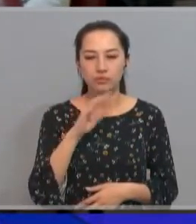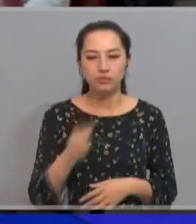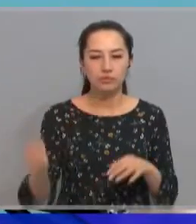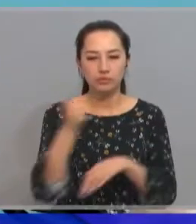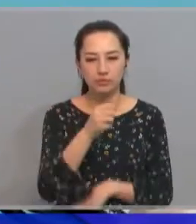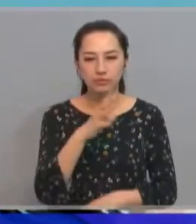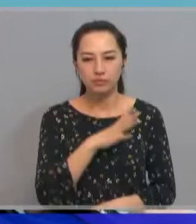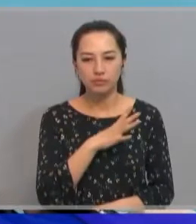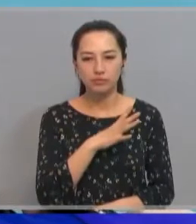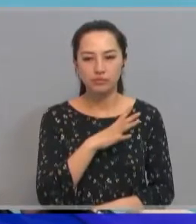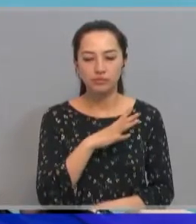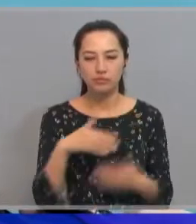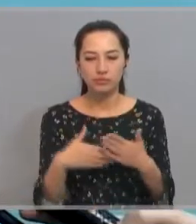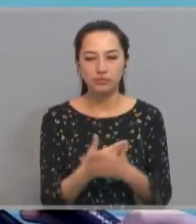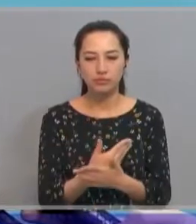сайланды. Биыл